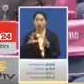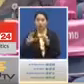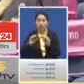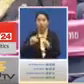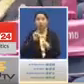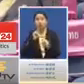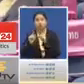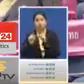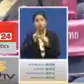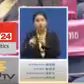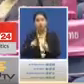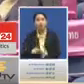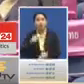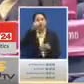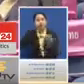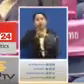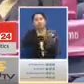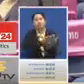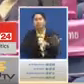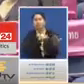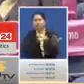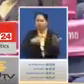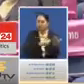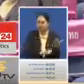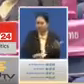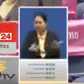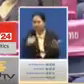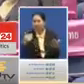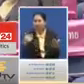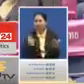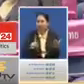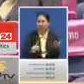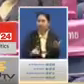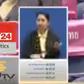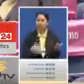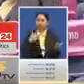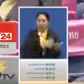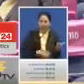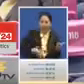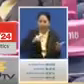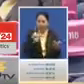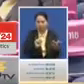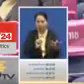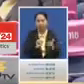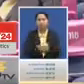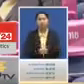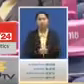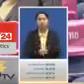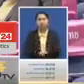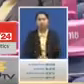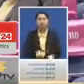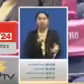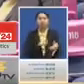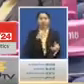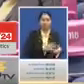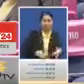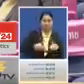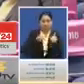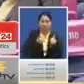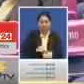ประเทศนี้สุขภาพเป็นอย่างไรนายคนนี้สุขภาพเป็นอย่างไรเขาสุขภาพดีห